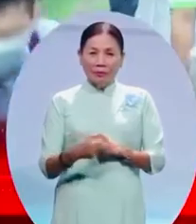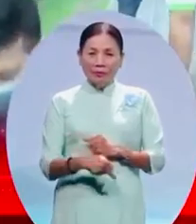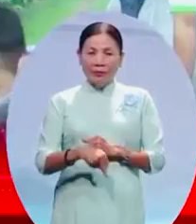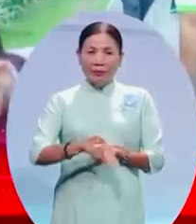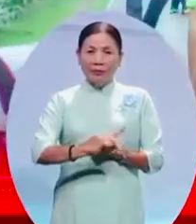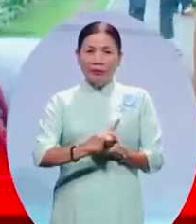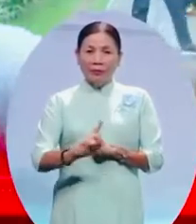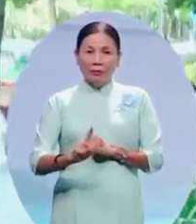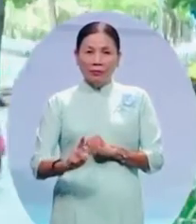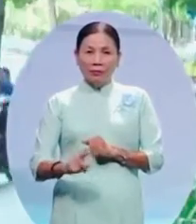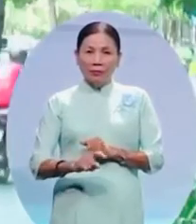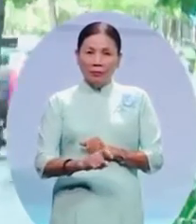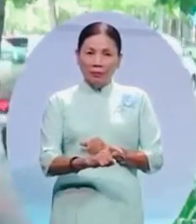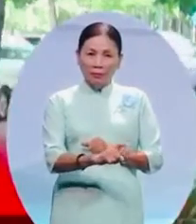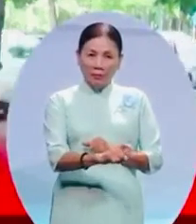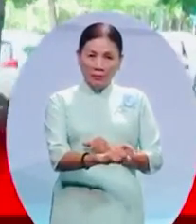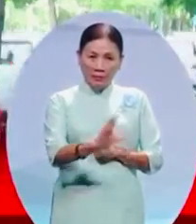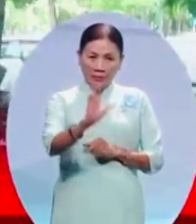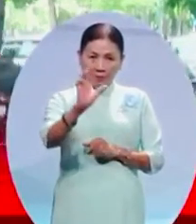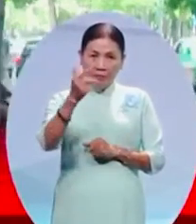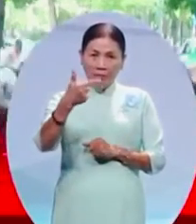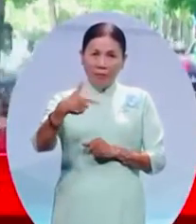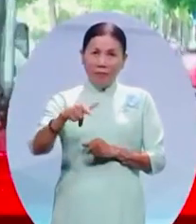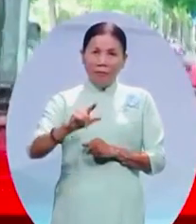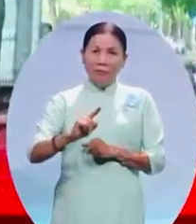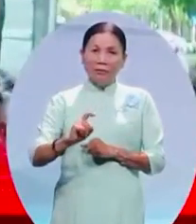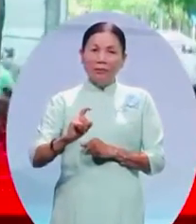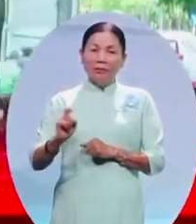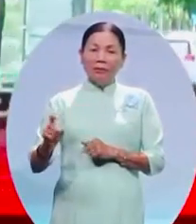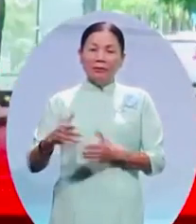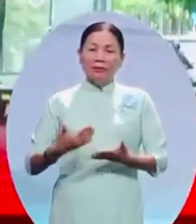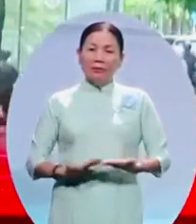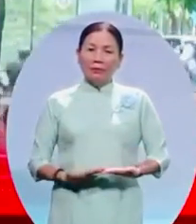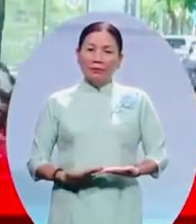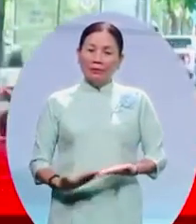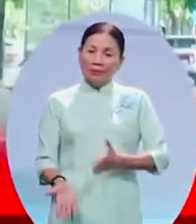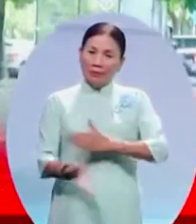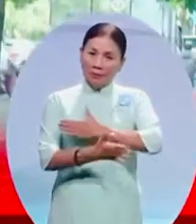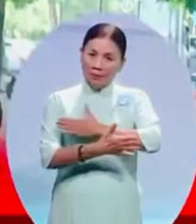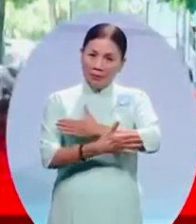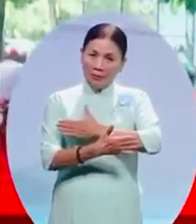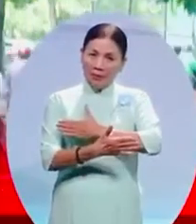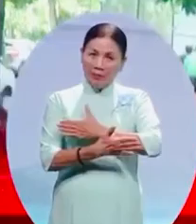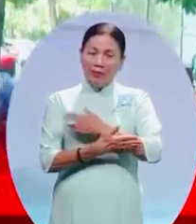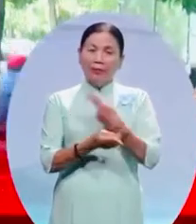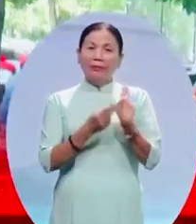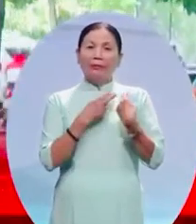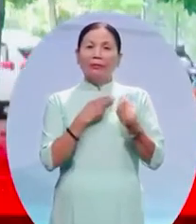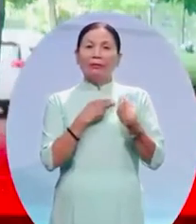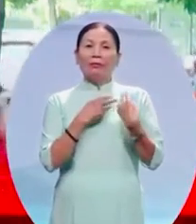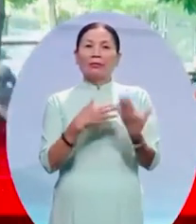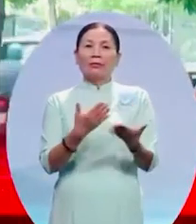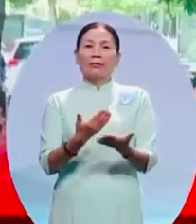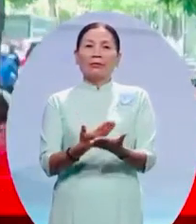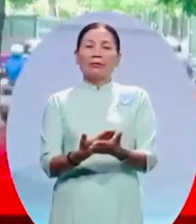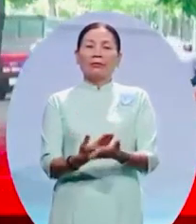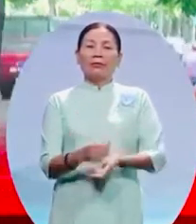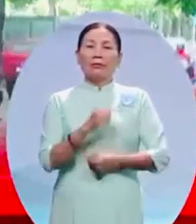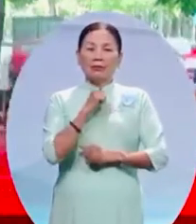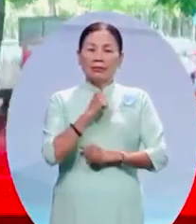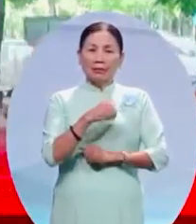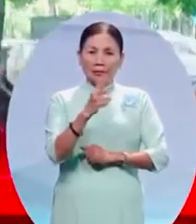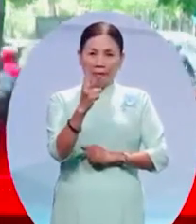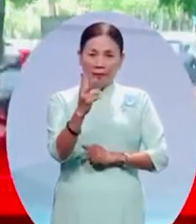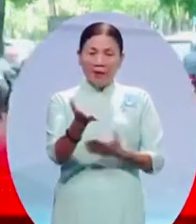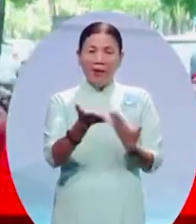nCoV. Thực hiện cái việc hỗ trợ này cho nông dân để thể hiện cái tinh thần trách nhiệm xã hội. Cái thứ hai là thể hiện cái trách